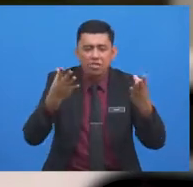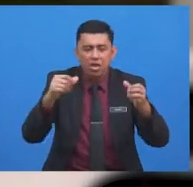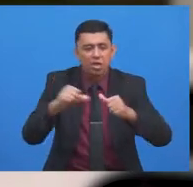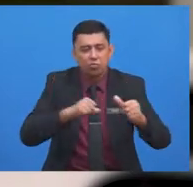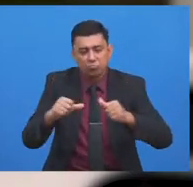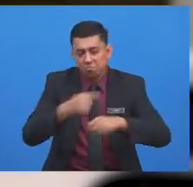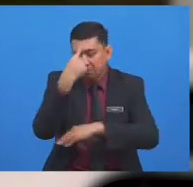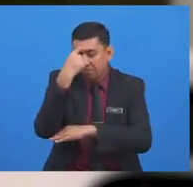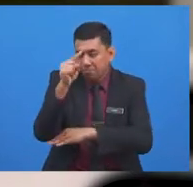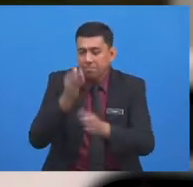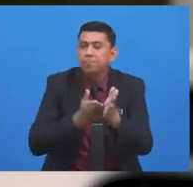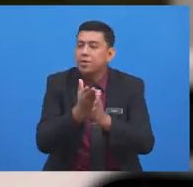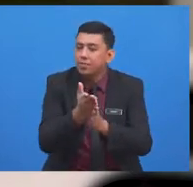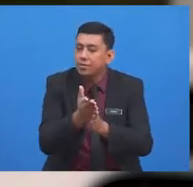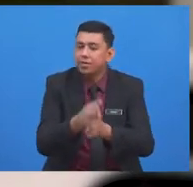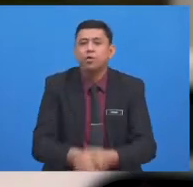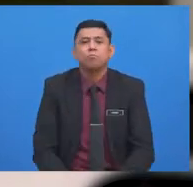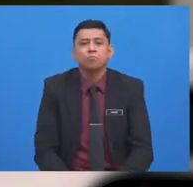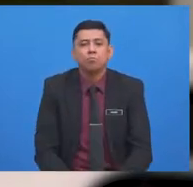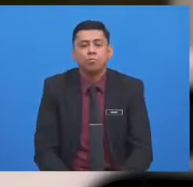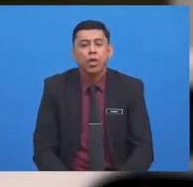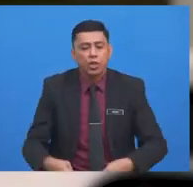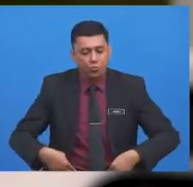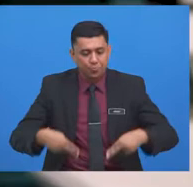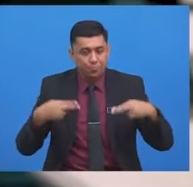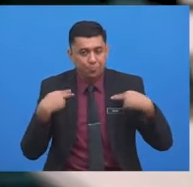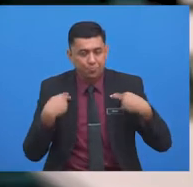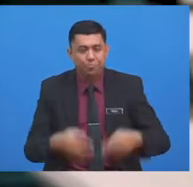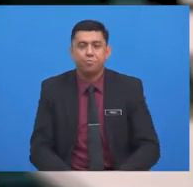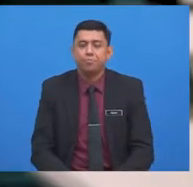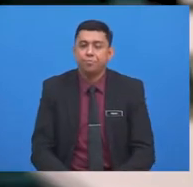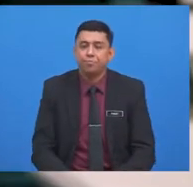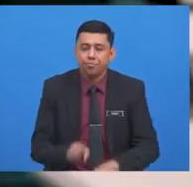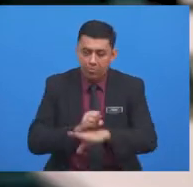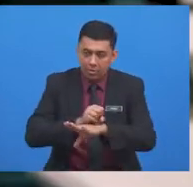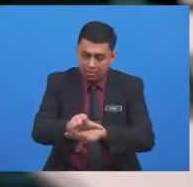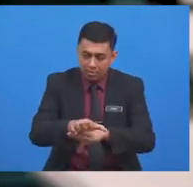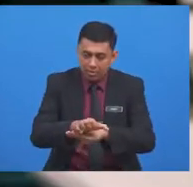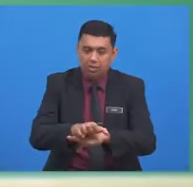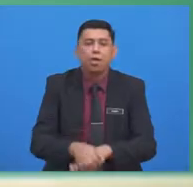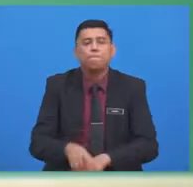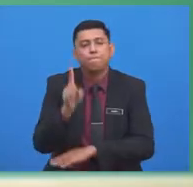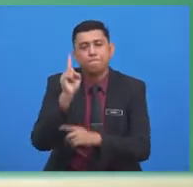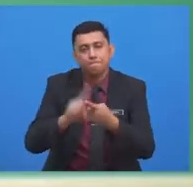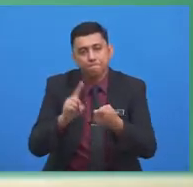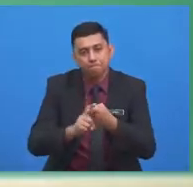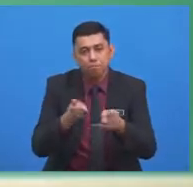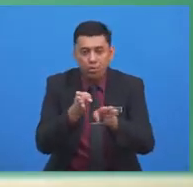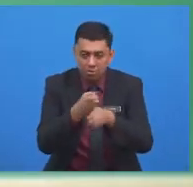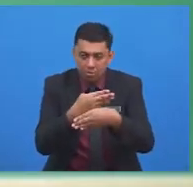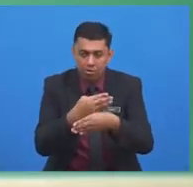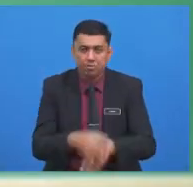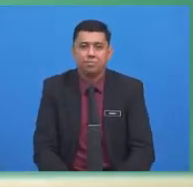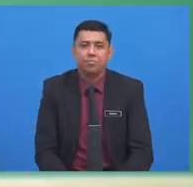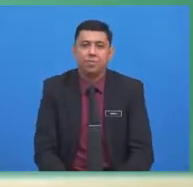aktiviti untuk meneruskan kelangsungan hidup. Kesan pertama luluh hawa ialah membentuk